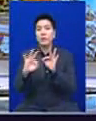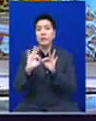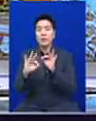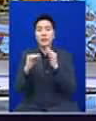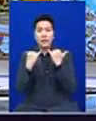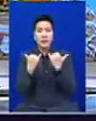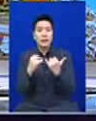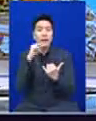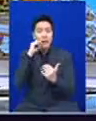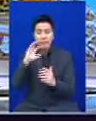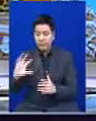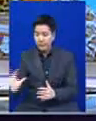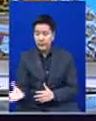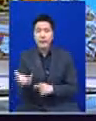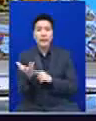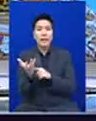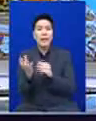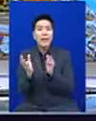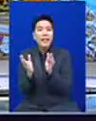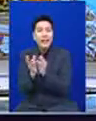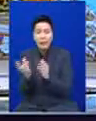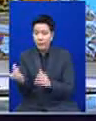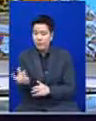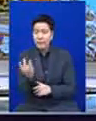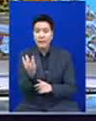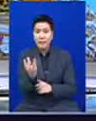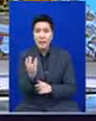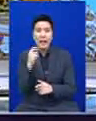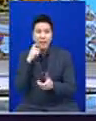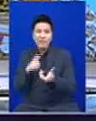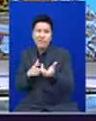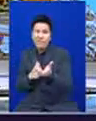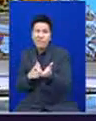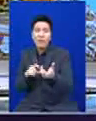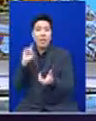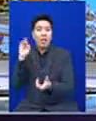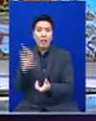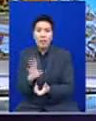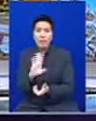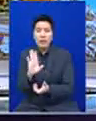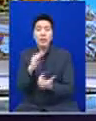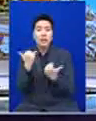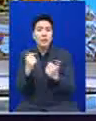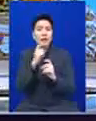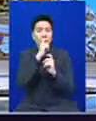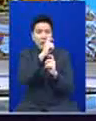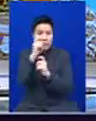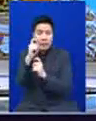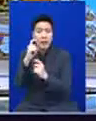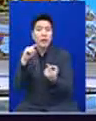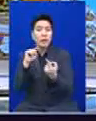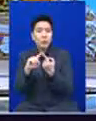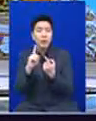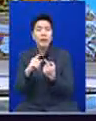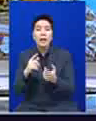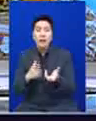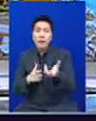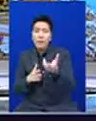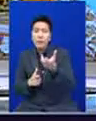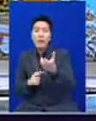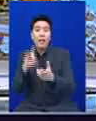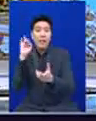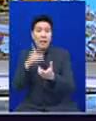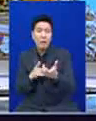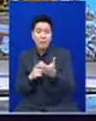านต์โดยให้ใช้ขันน้ำที่มีขนาดเล็กแทนการใช้ปืนฉีดน้ำแรงดันสูงซึ่งนอกจากจะเป็นอันตรายแล้วนะคะการขายปืนฉีดน้ำแร